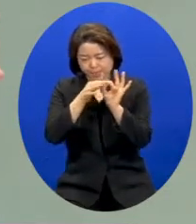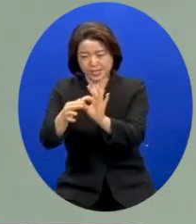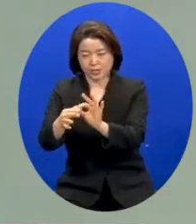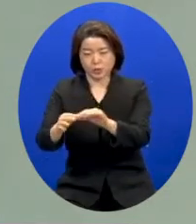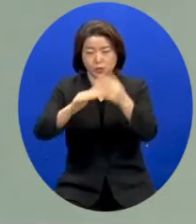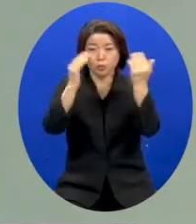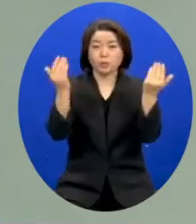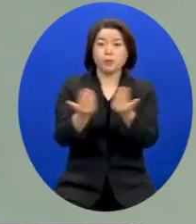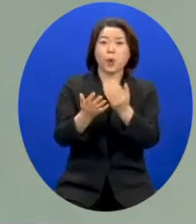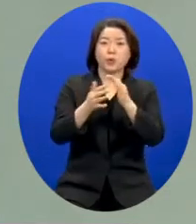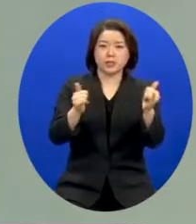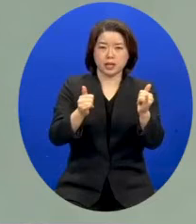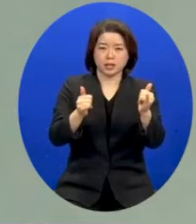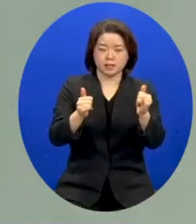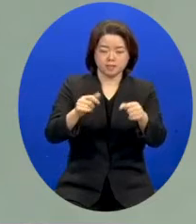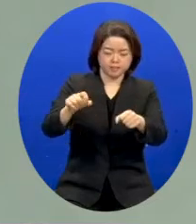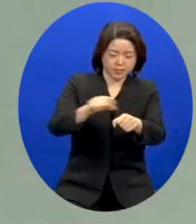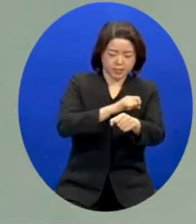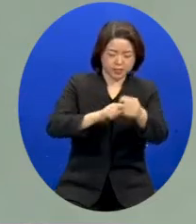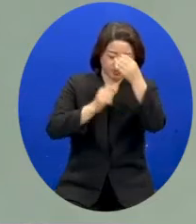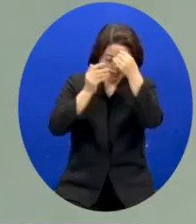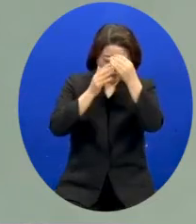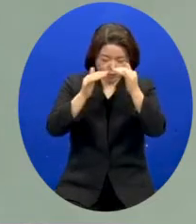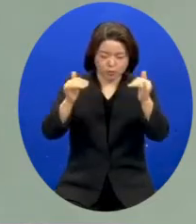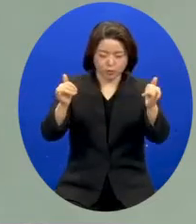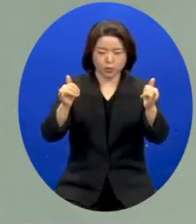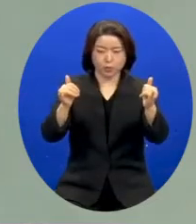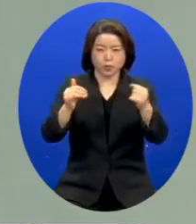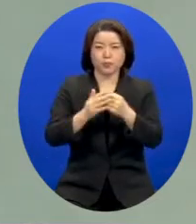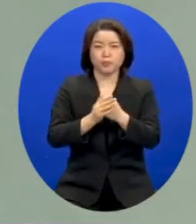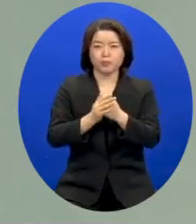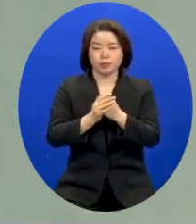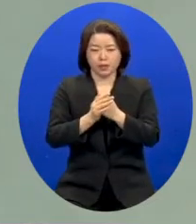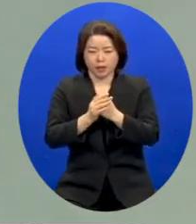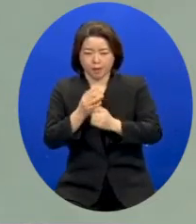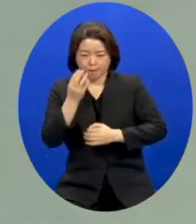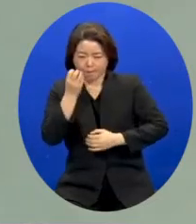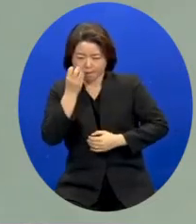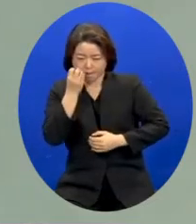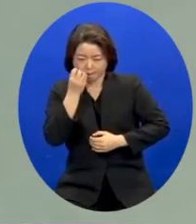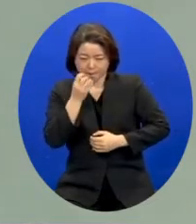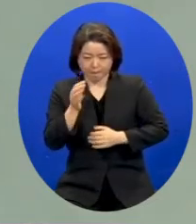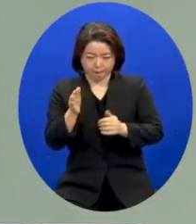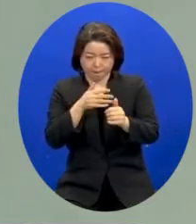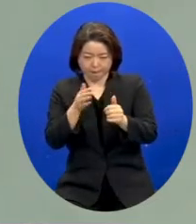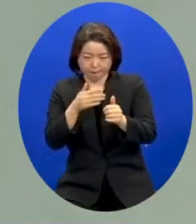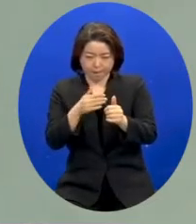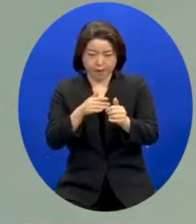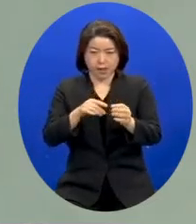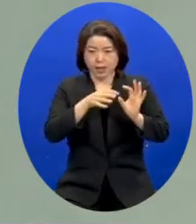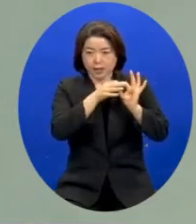모든 사람들, 특히 성도들조차 아주 교묘하고 끈질기게